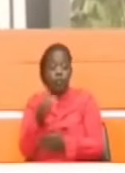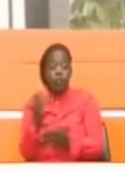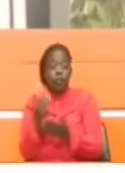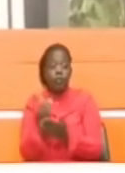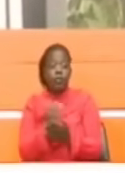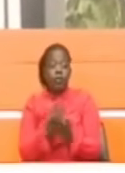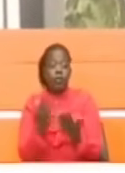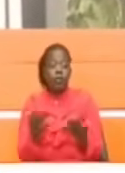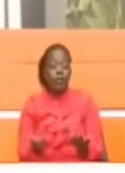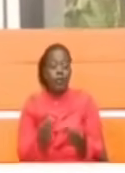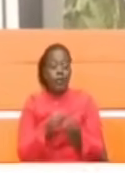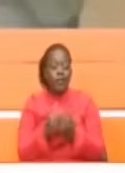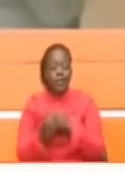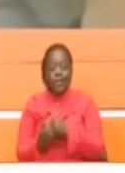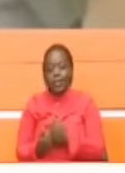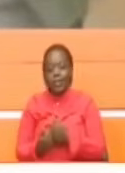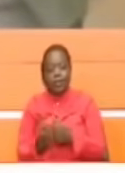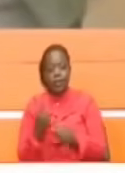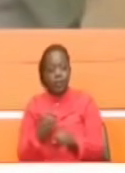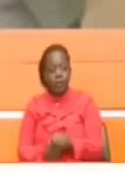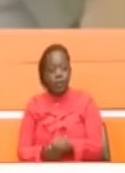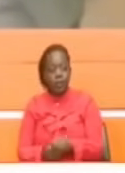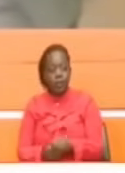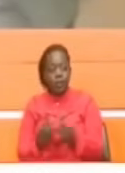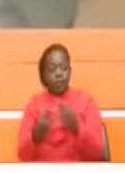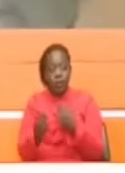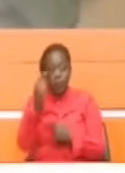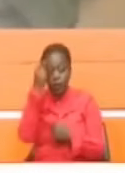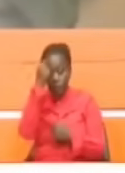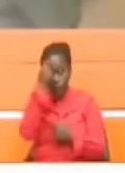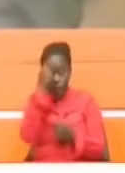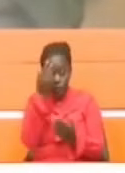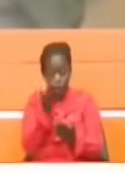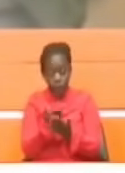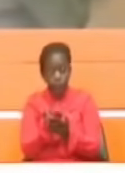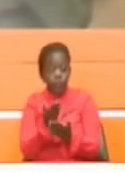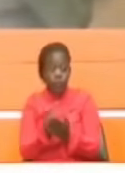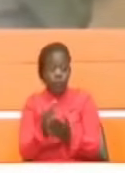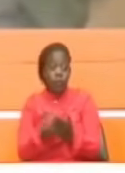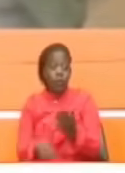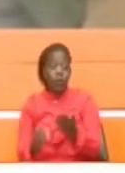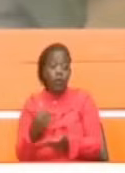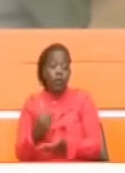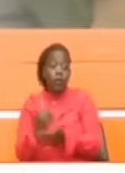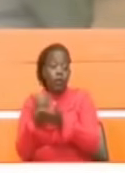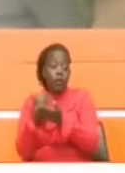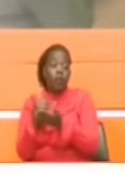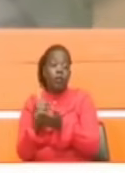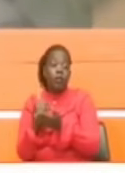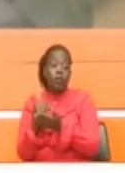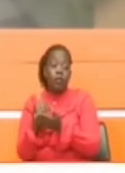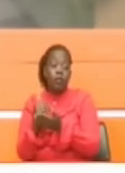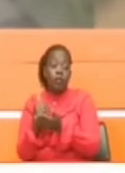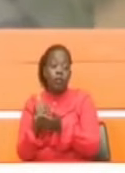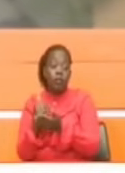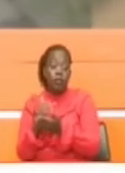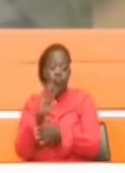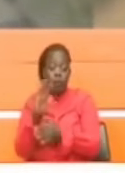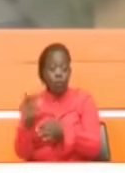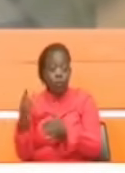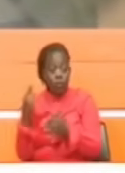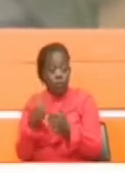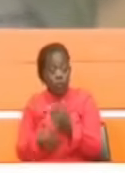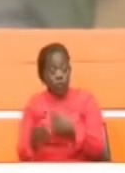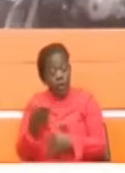kyeyo bayita mbugu by'obutagambika. Naye nga gavumenti nze kye nsaba yali muyambye n'emuyamba n'azzaako